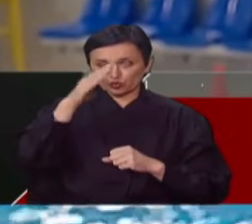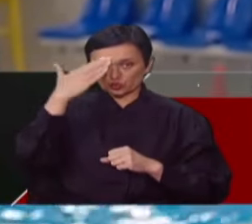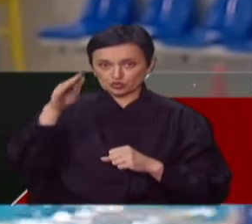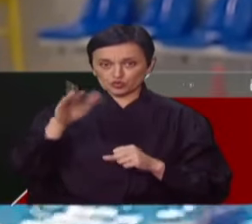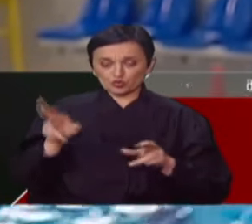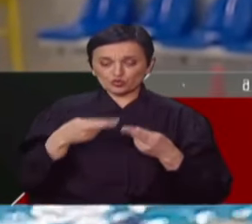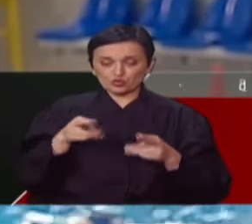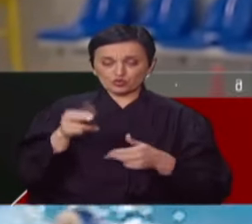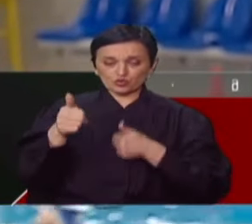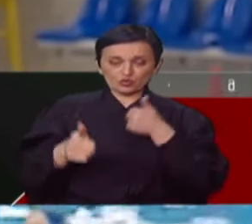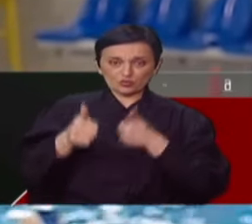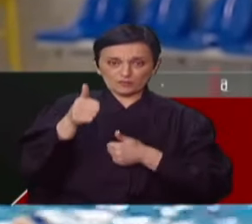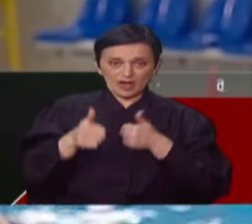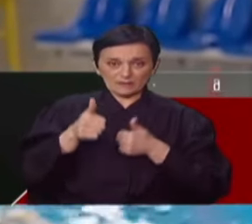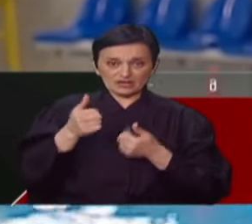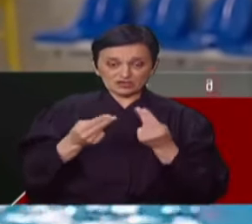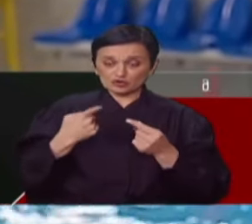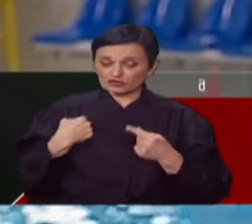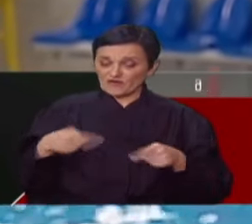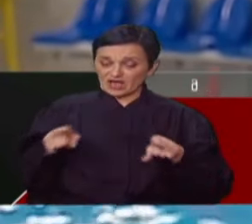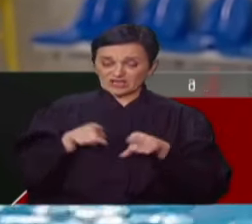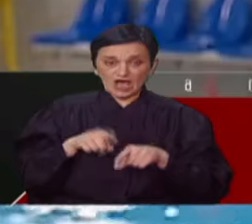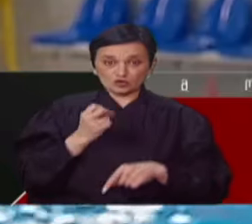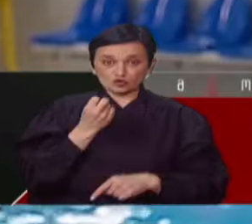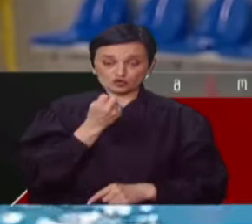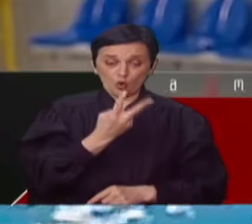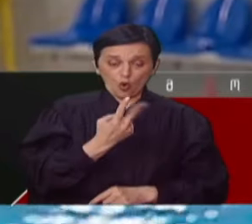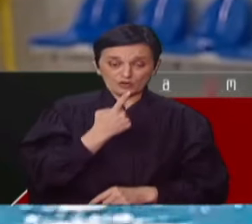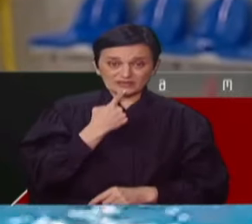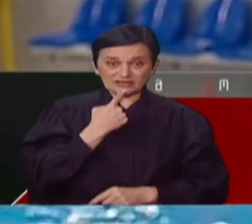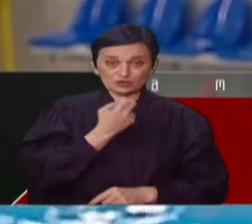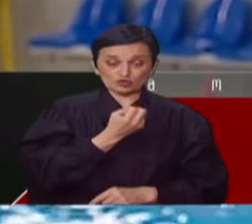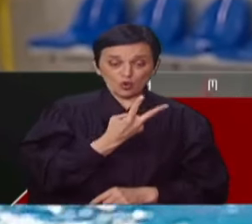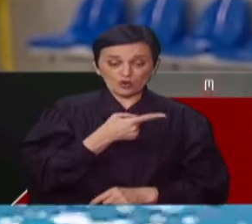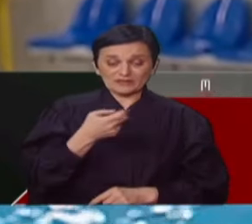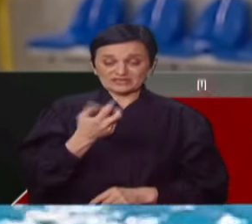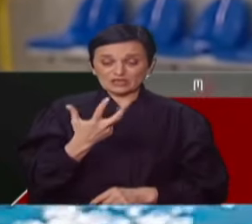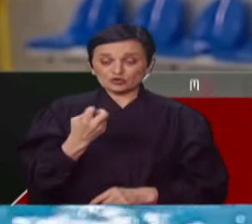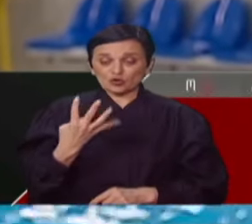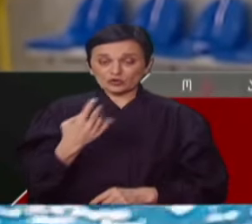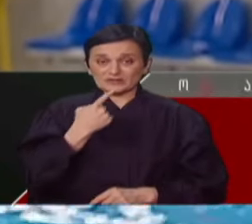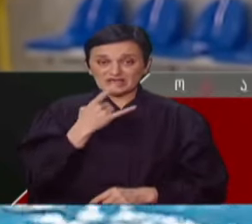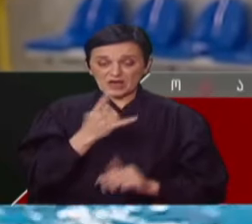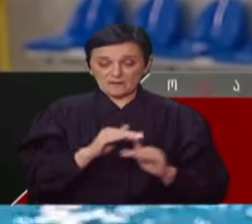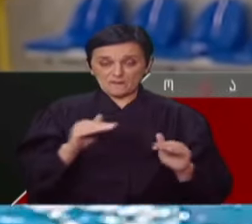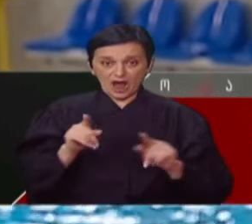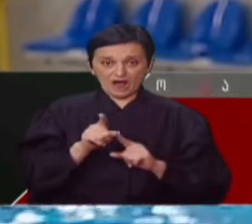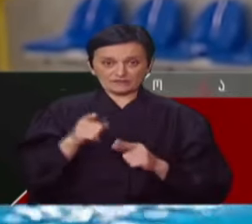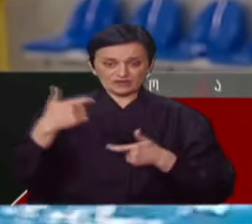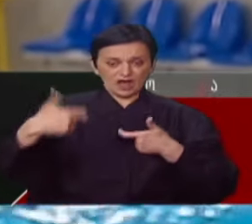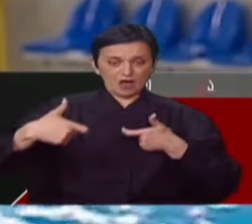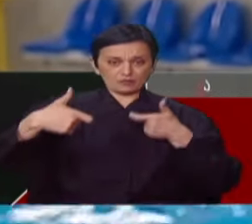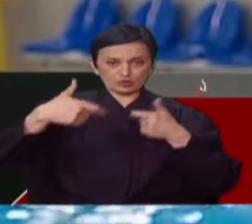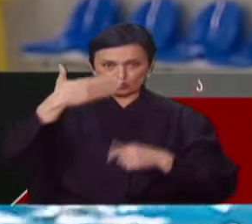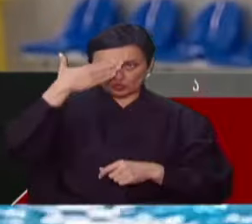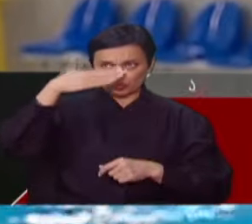თამაშით. Ესეთი შემთხვევა არ ქონია ჩვენ, როდესაც 12 წლის და 13 წლის და 14 წლის ბავშვები ასპარეზობენ